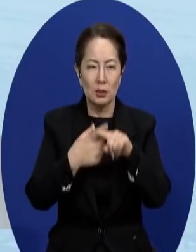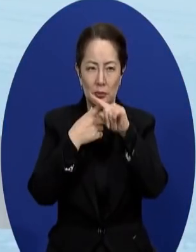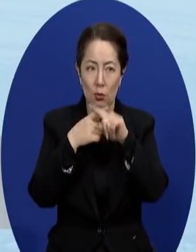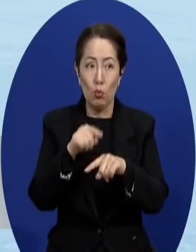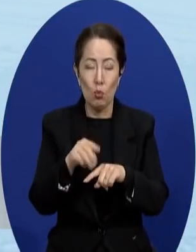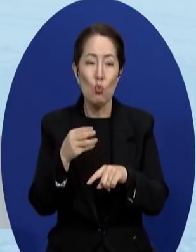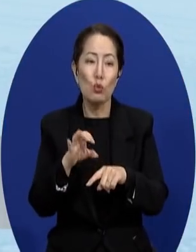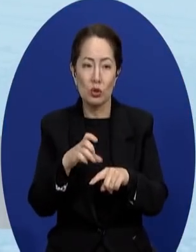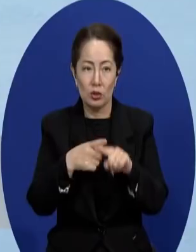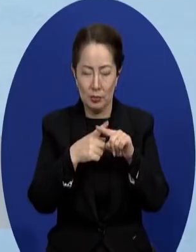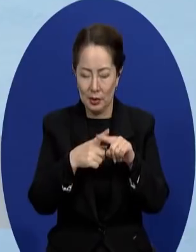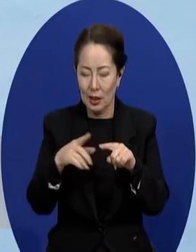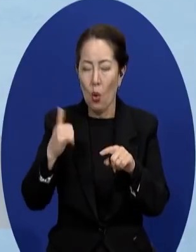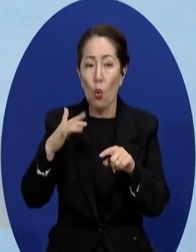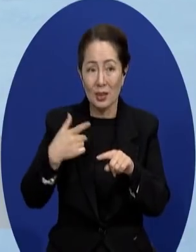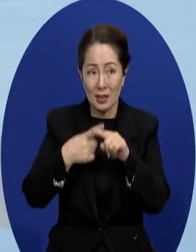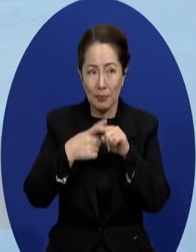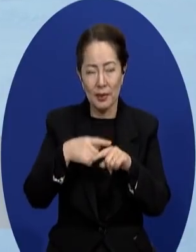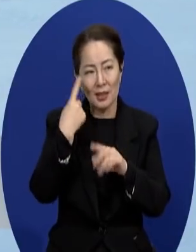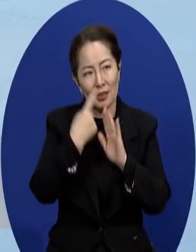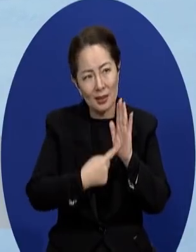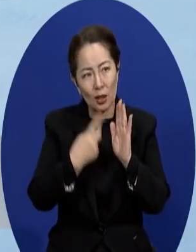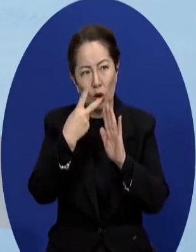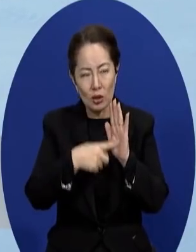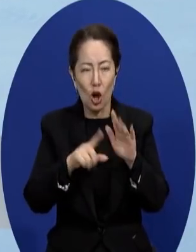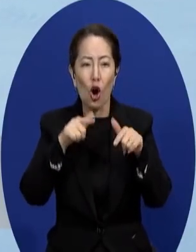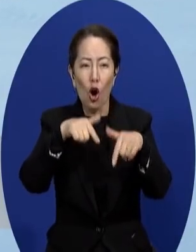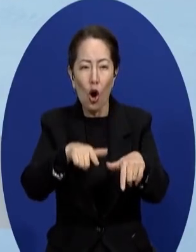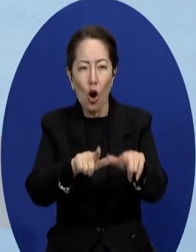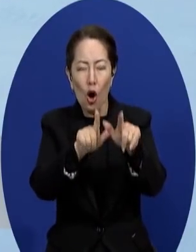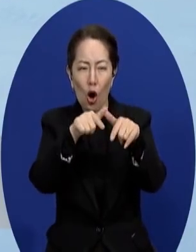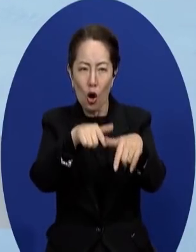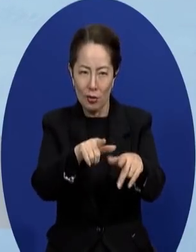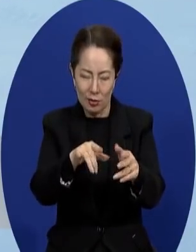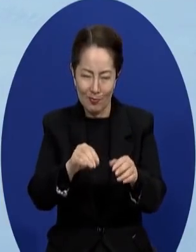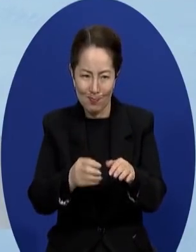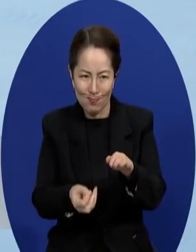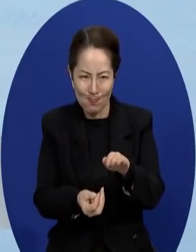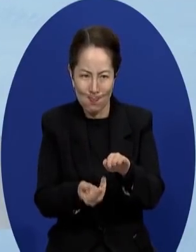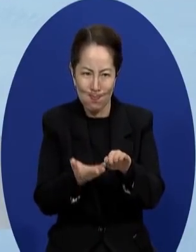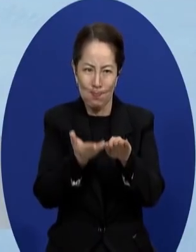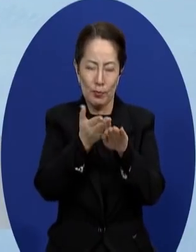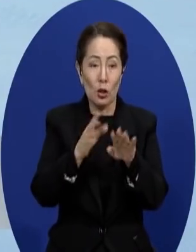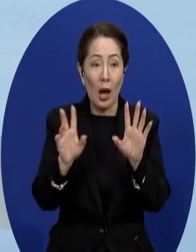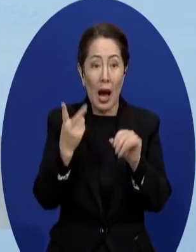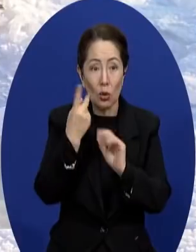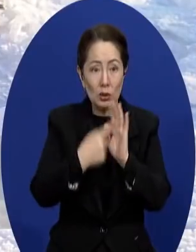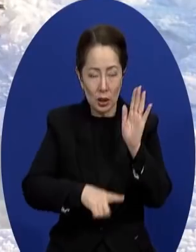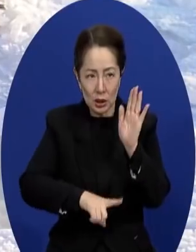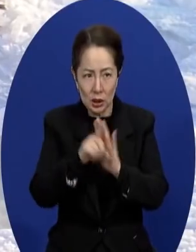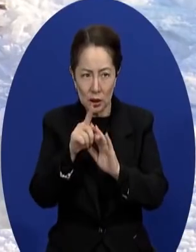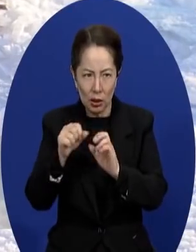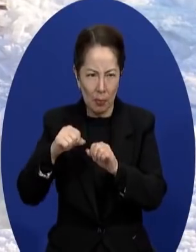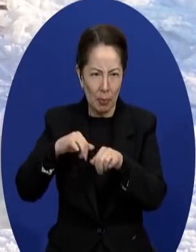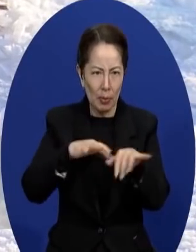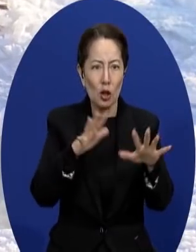гэж үзэж байгаа юм байна. Манай улсад 1-2 сарын хооронд голын халаа гүйдэгч сүүлийн жилүүдэд 12 сараас халаа гүйж эхэлсэн нь